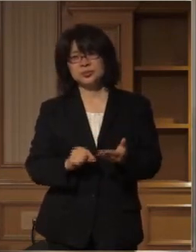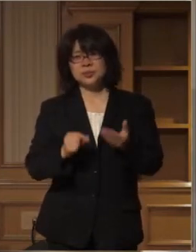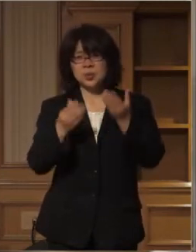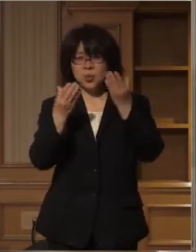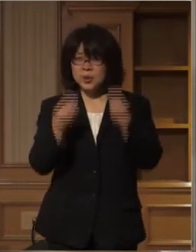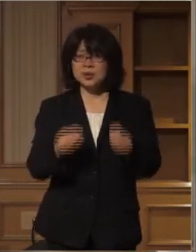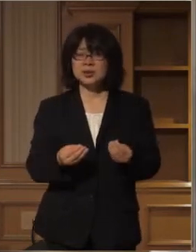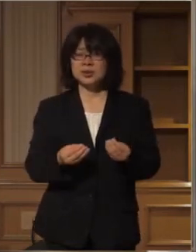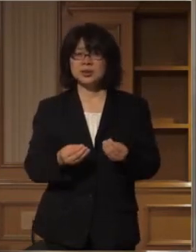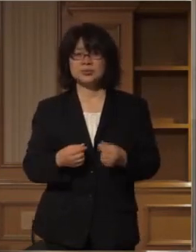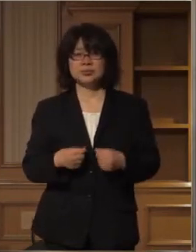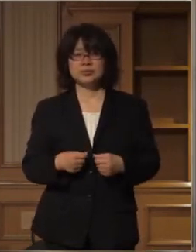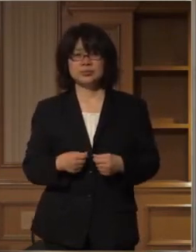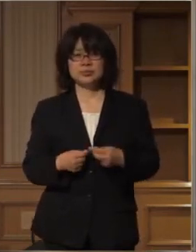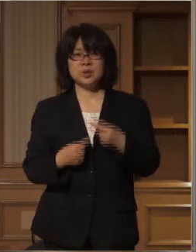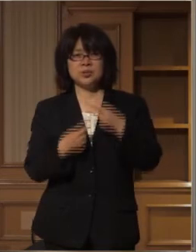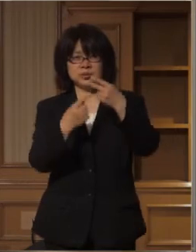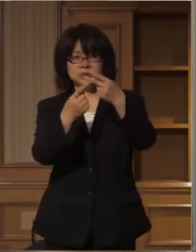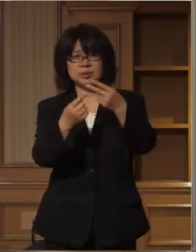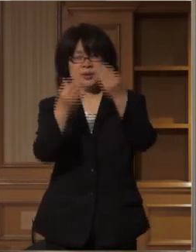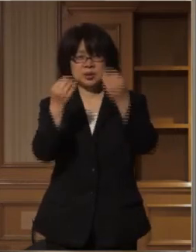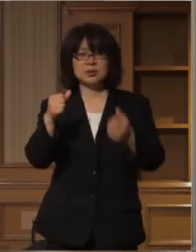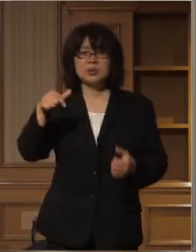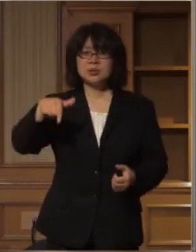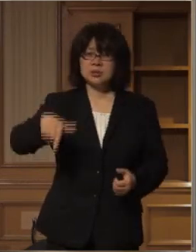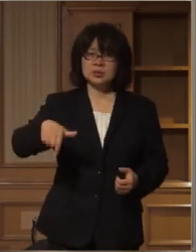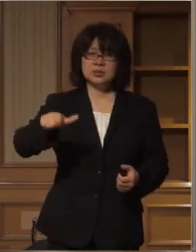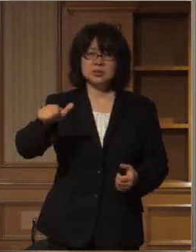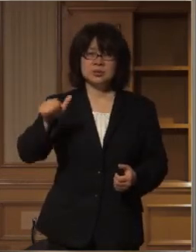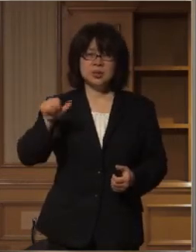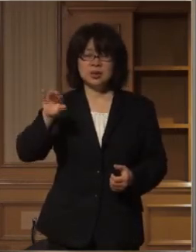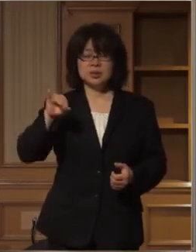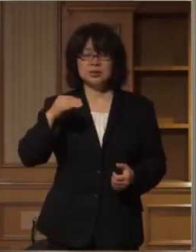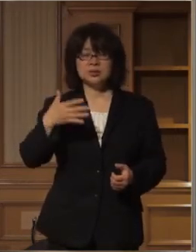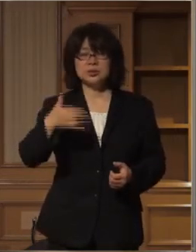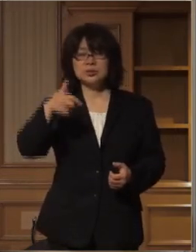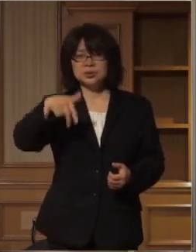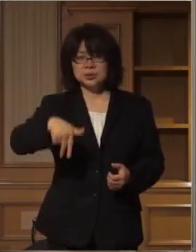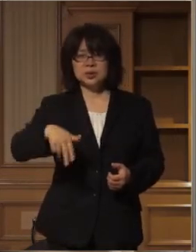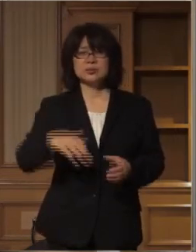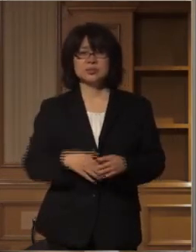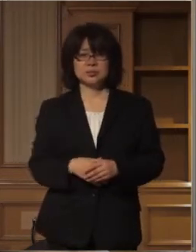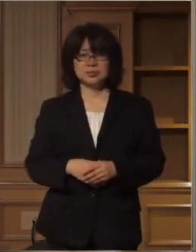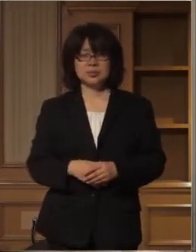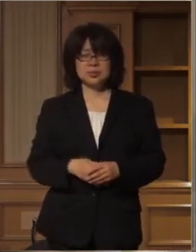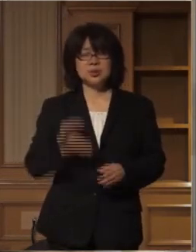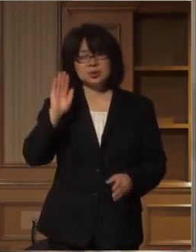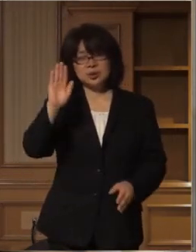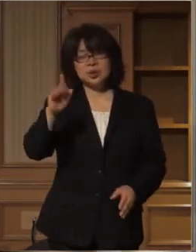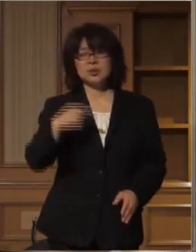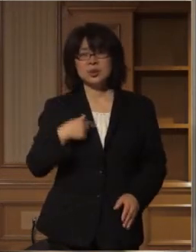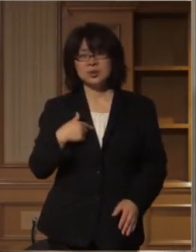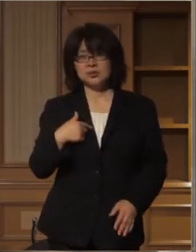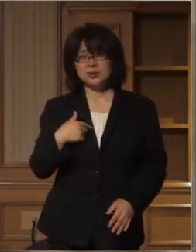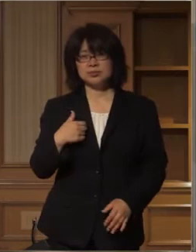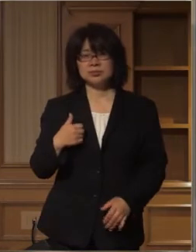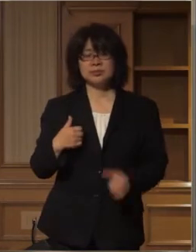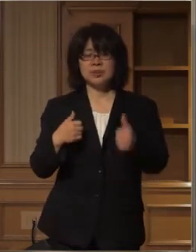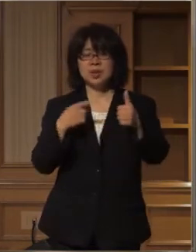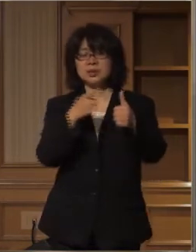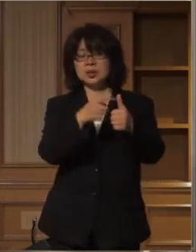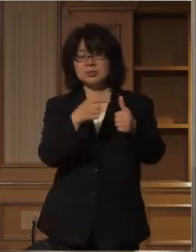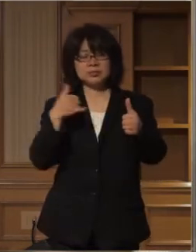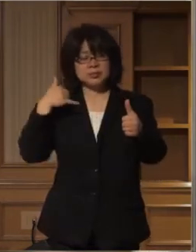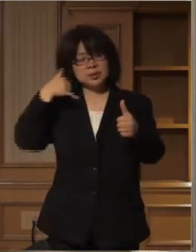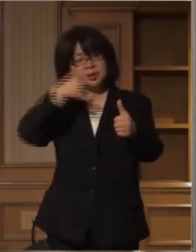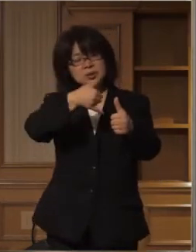その1700の教会のリーダーのフラビオ・マルトさんに電話したんですね。それで電話してですね、何の関わりもないわけなんです